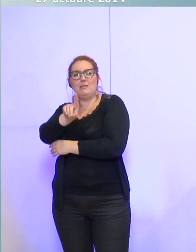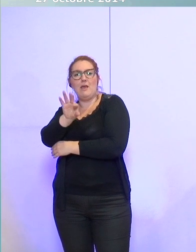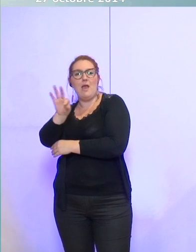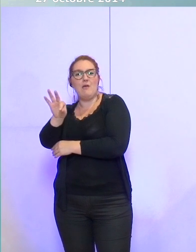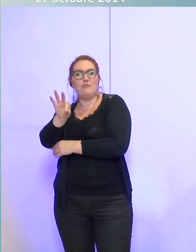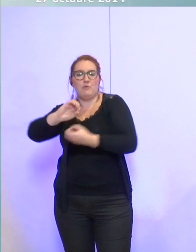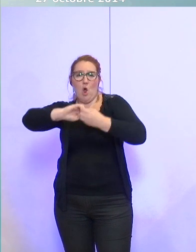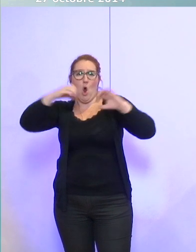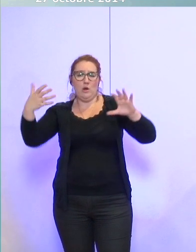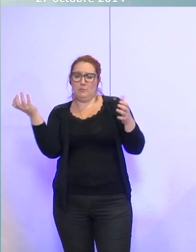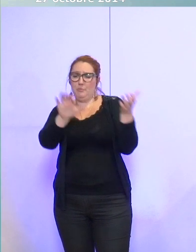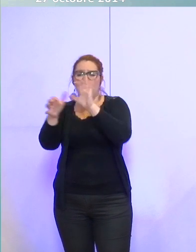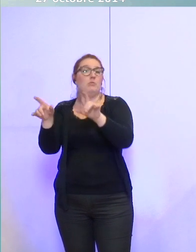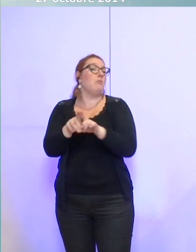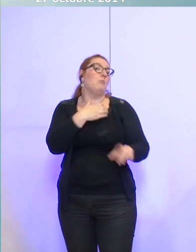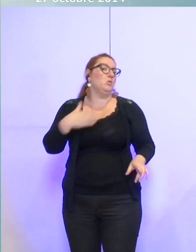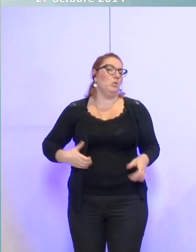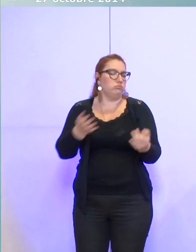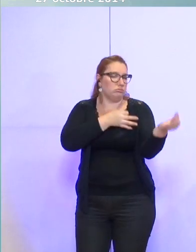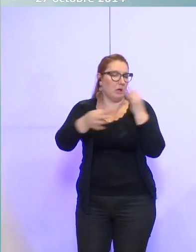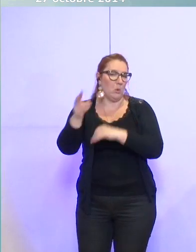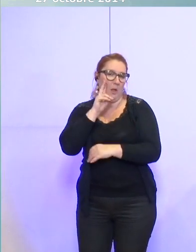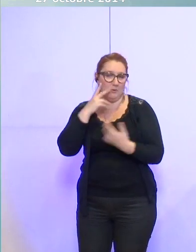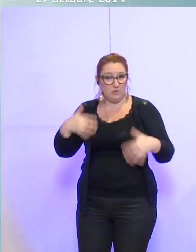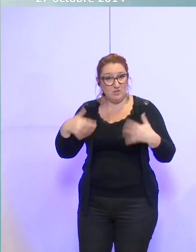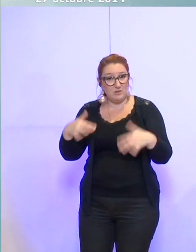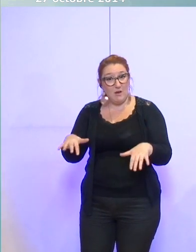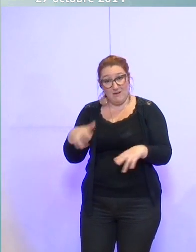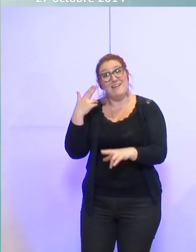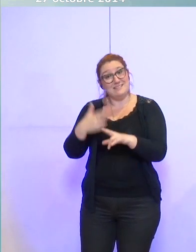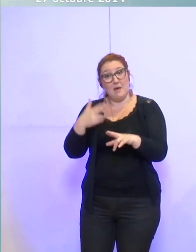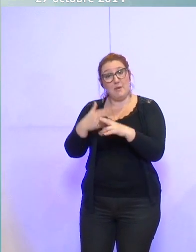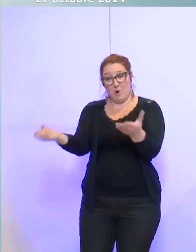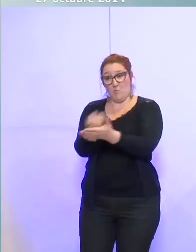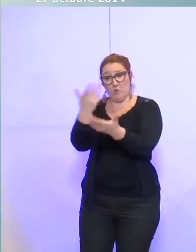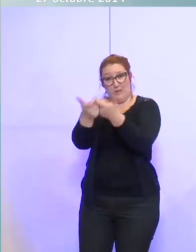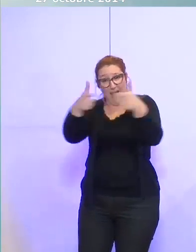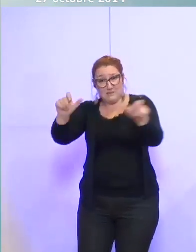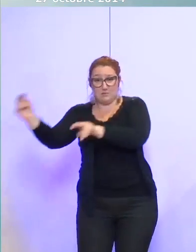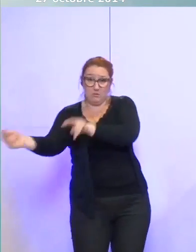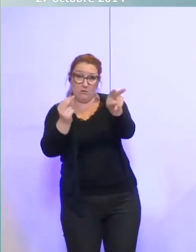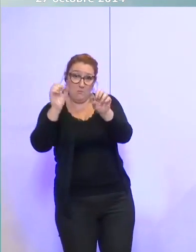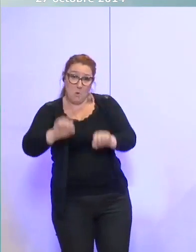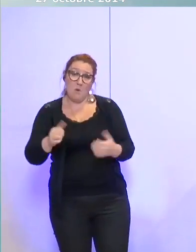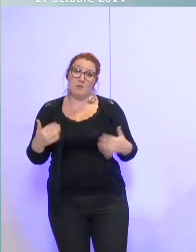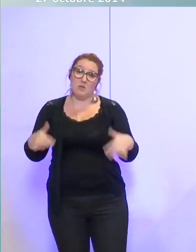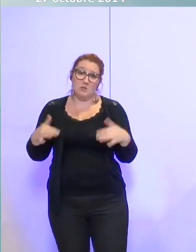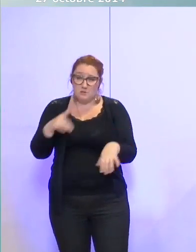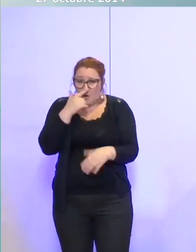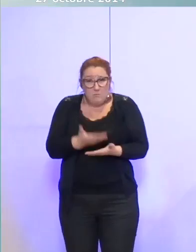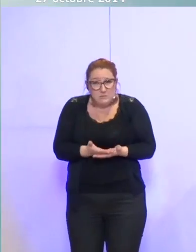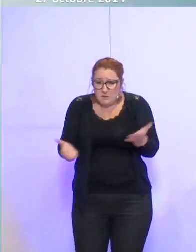la ville fait très régulièrement, on est déjà dans une démarche de libération des données. Donc c'est quelque chose qui peut démarrer assez